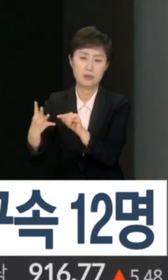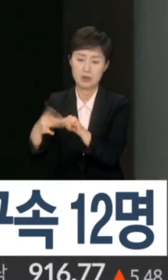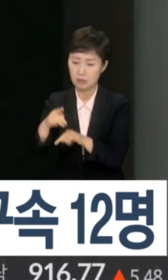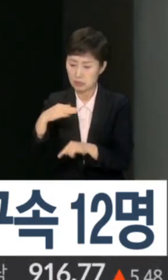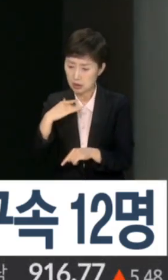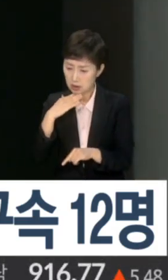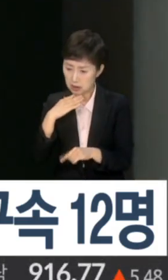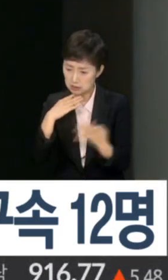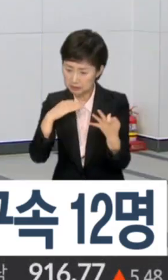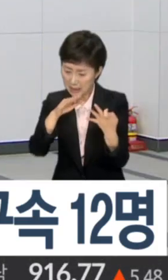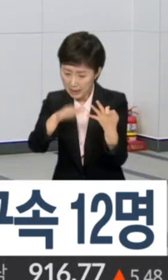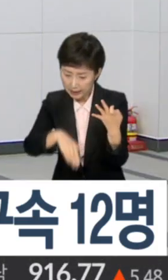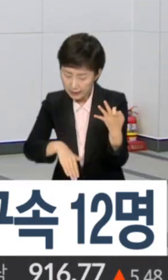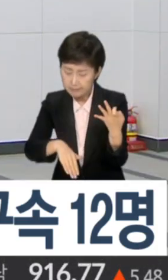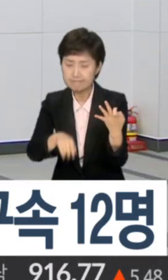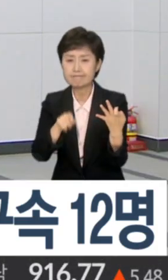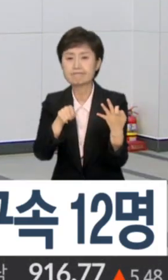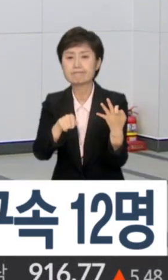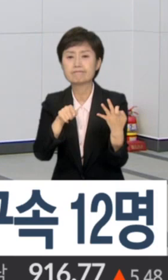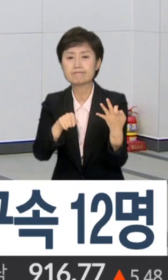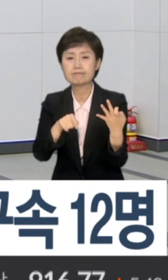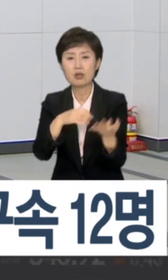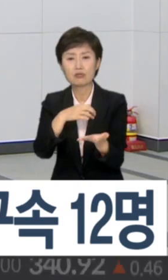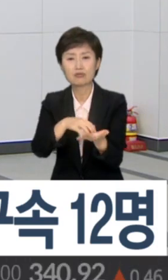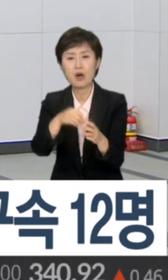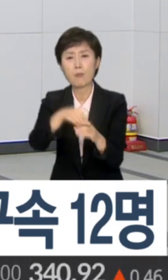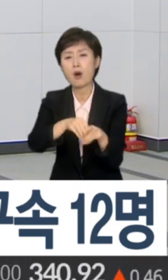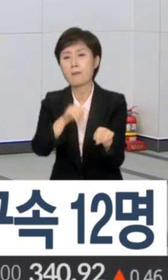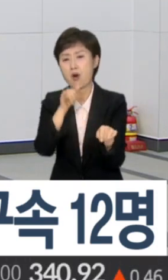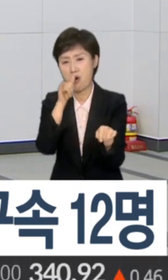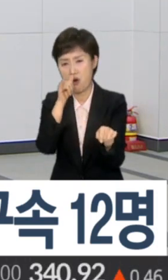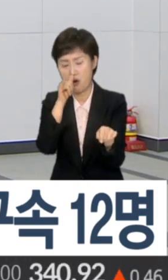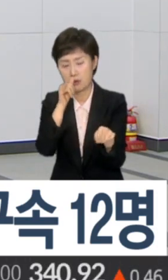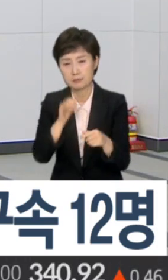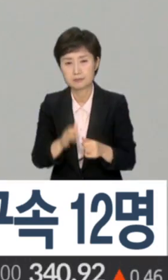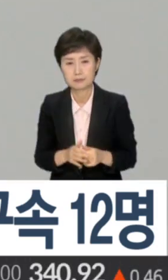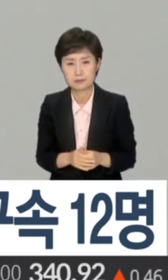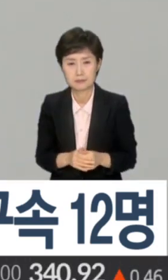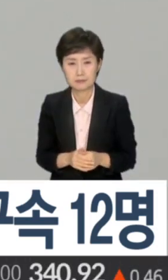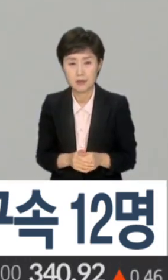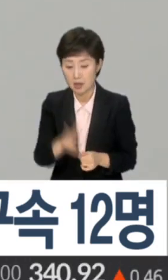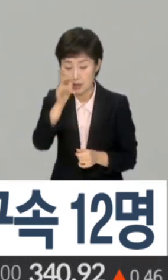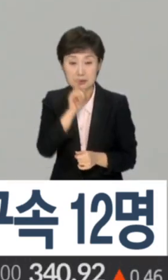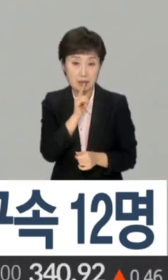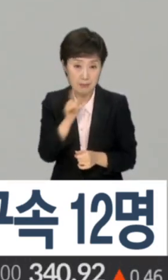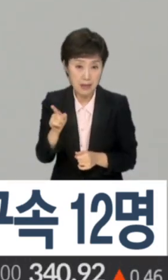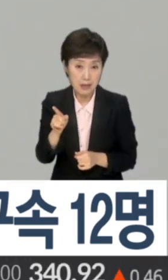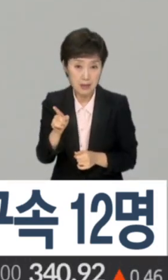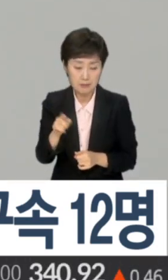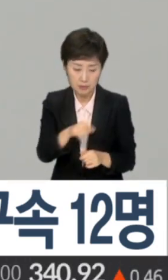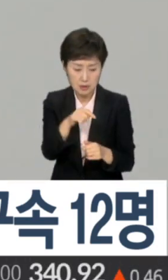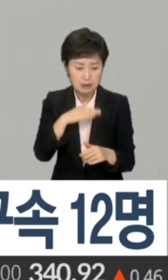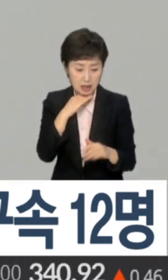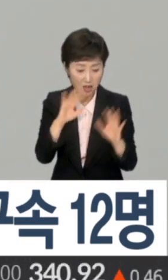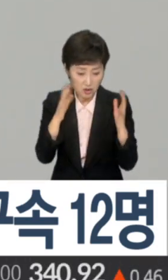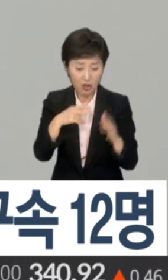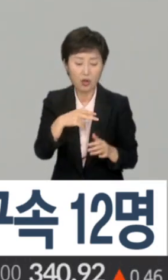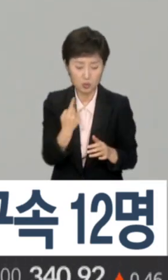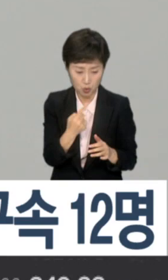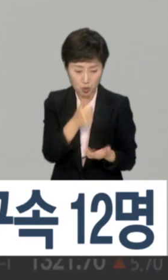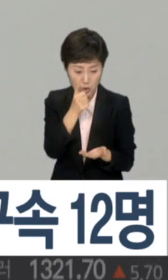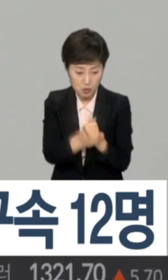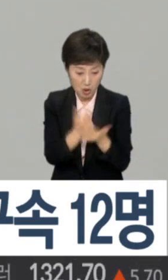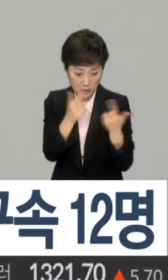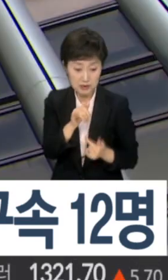대상이 아닌 만 14세 미만 촉법 소년도 적지한 것으로 알려졌습니다. 경찰은 촉법 소년이라도 범죄